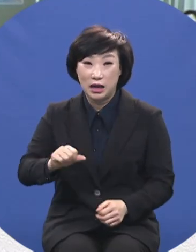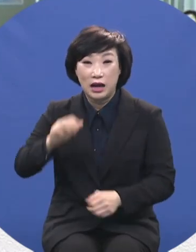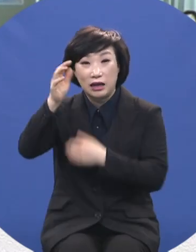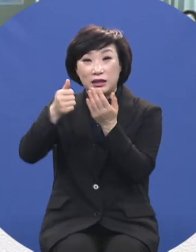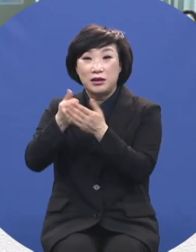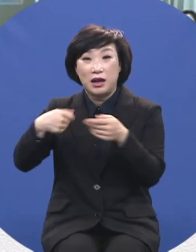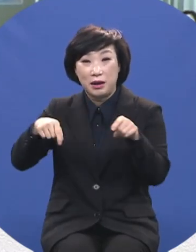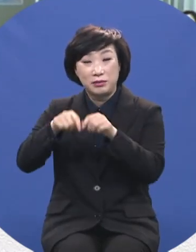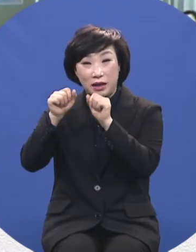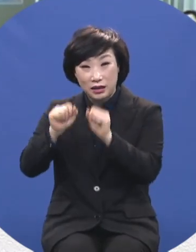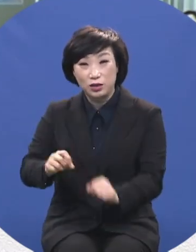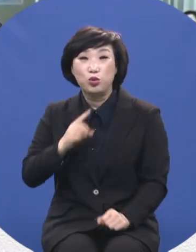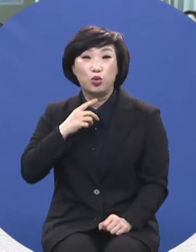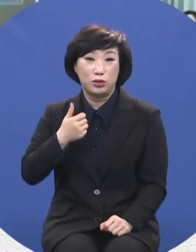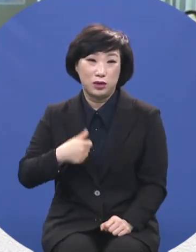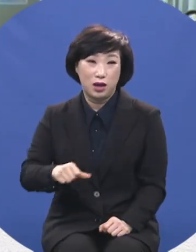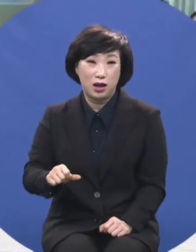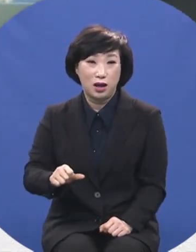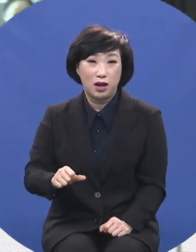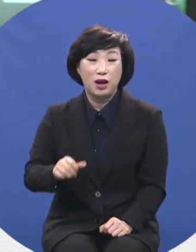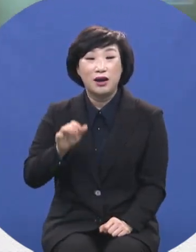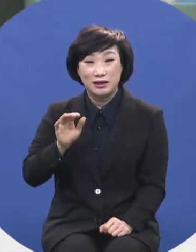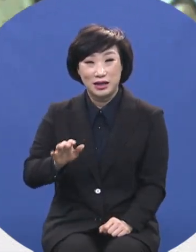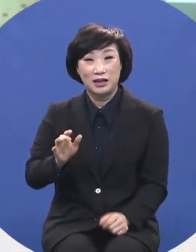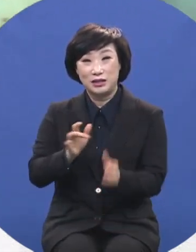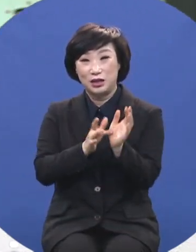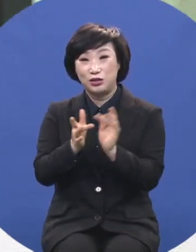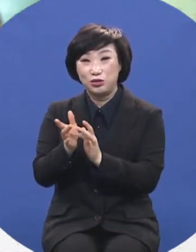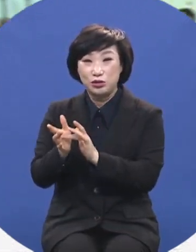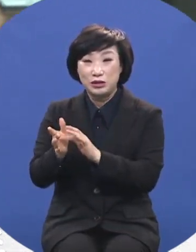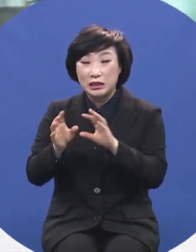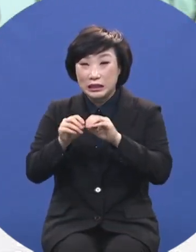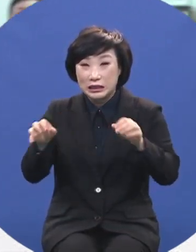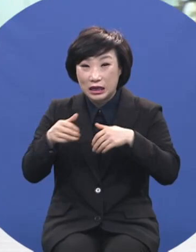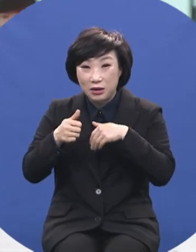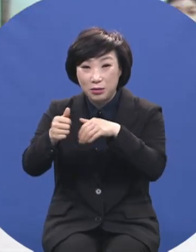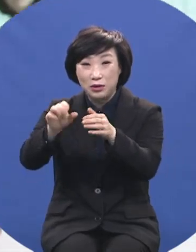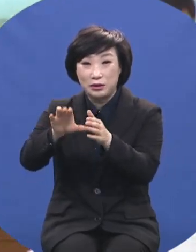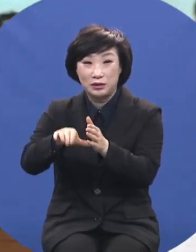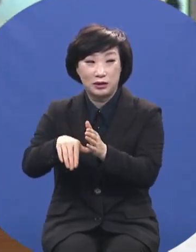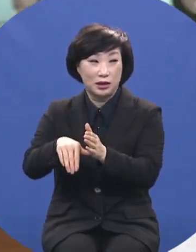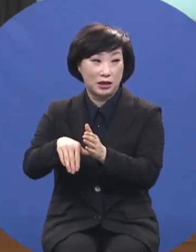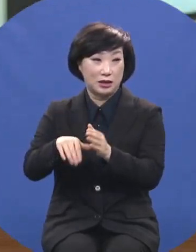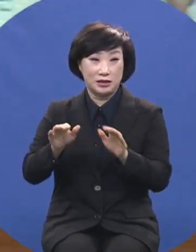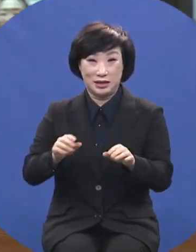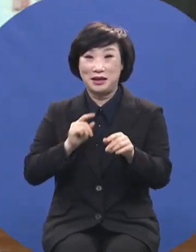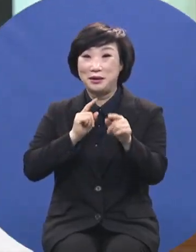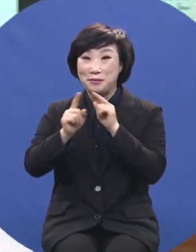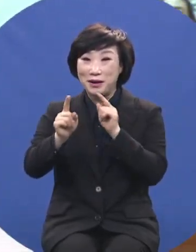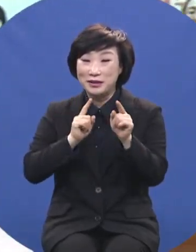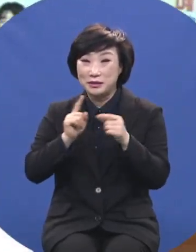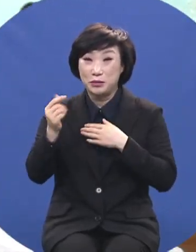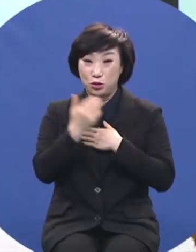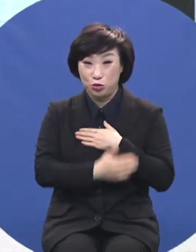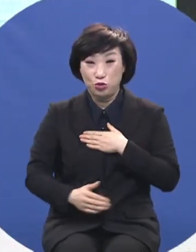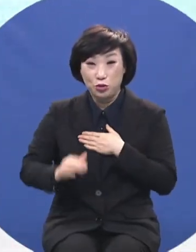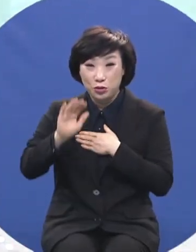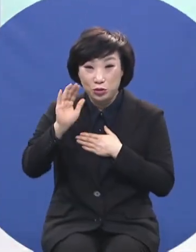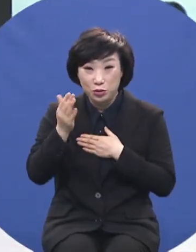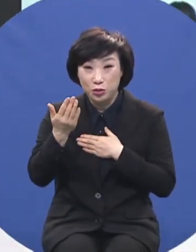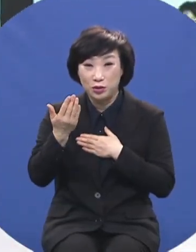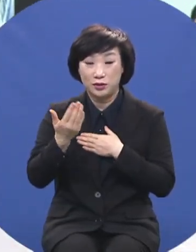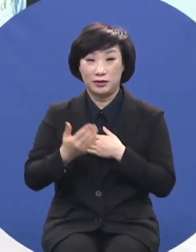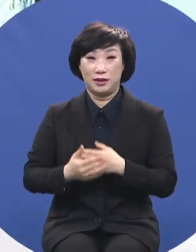있는 독생자, 그를 이 땅에 보낼 때 말씀이 육신이 되게